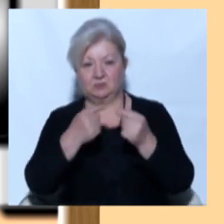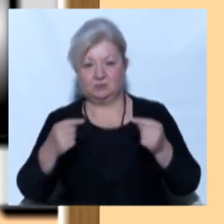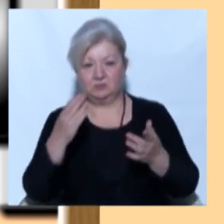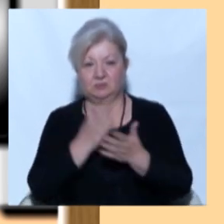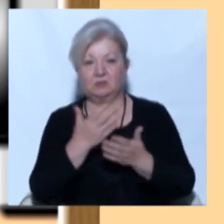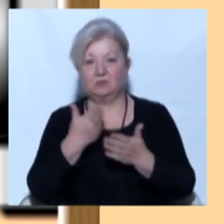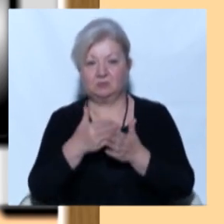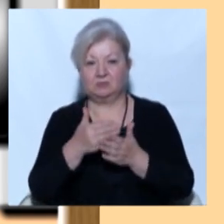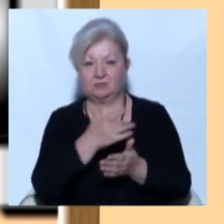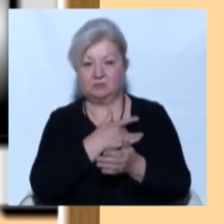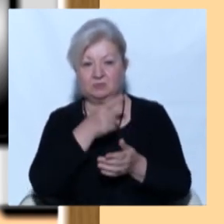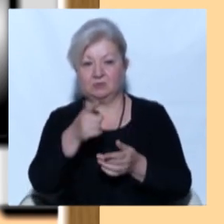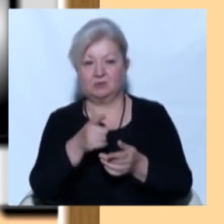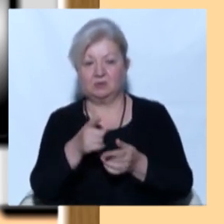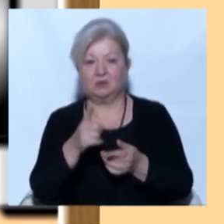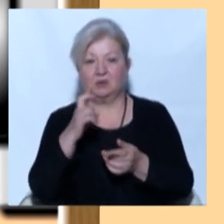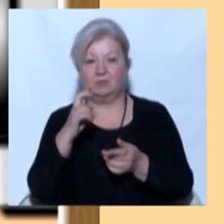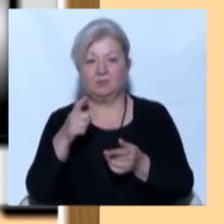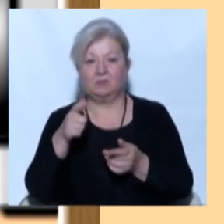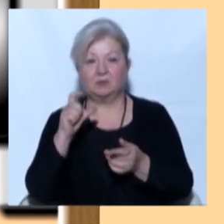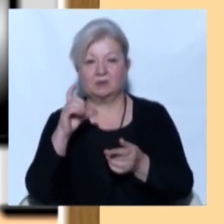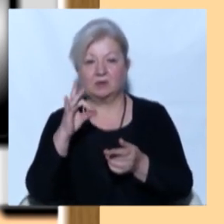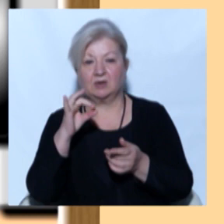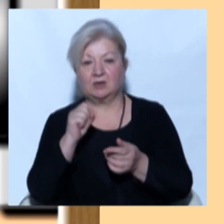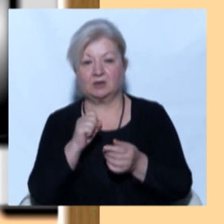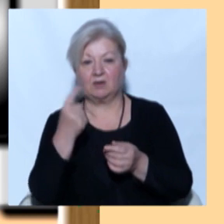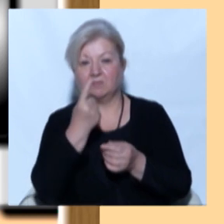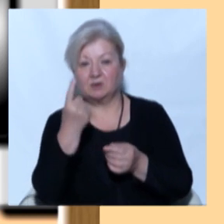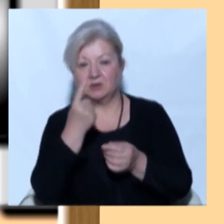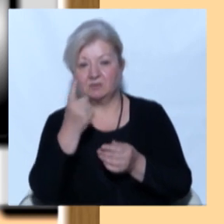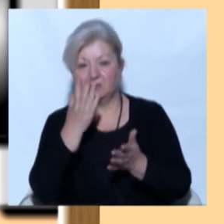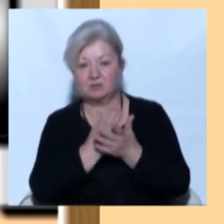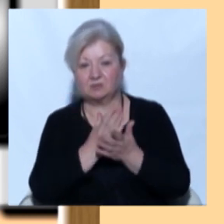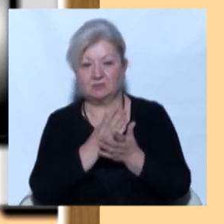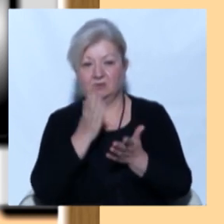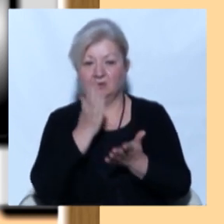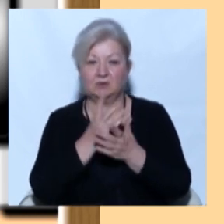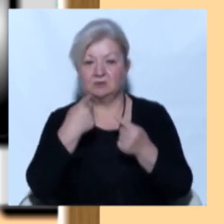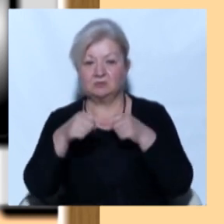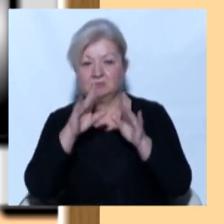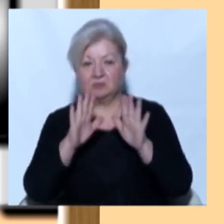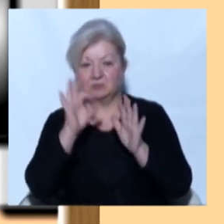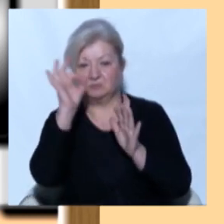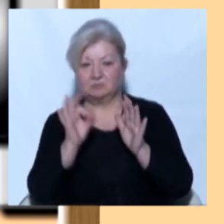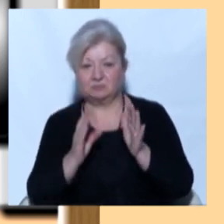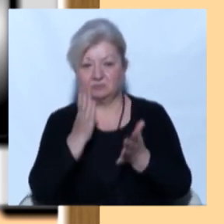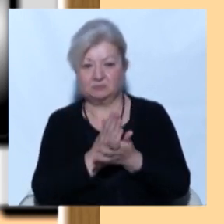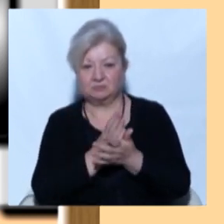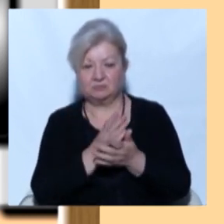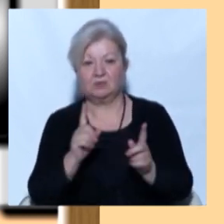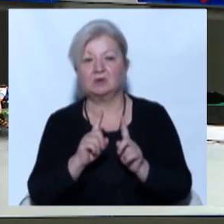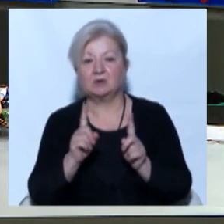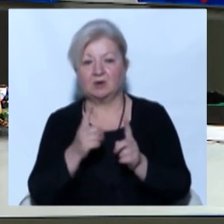რა განსხვავებაა? სიხშირეშია მხოლოდ განსხვავება და კონკრეტულად გეტყვით რა. მაგალითად, ავიღოთ პირველი